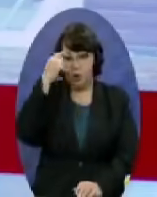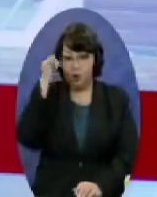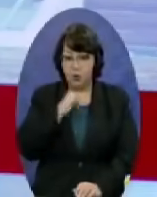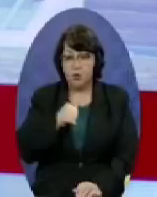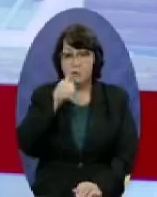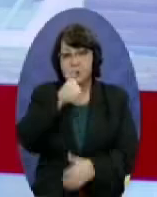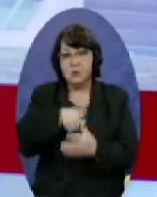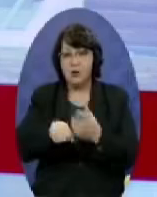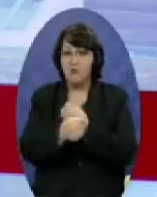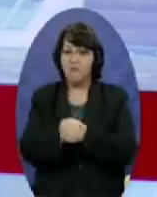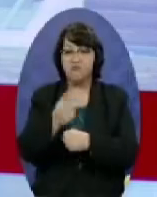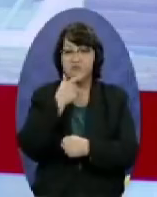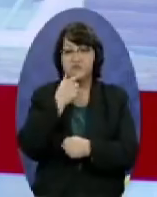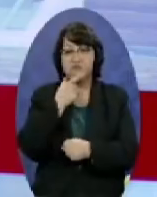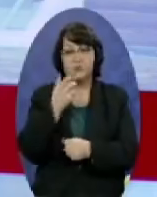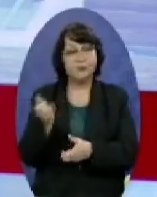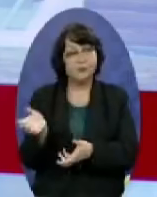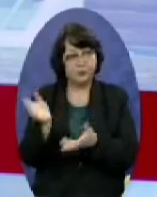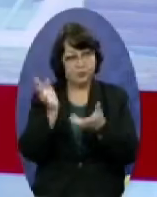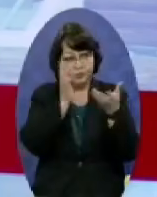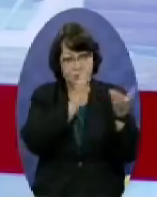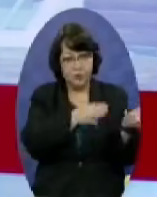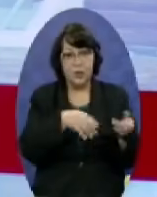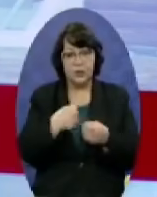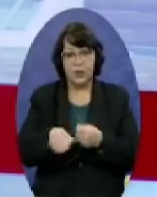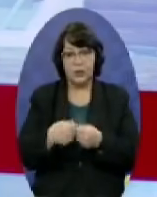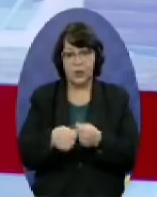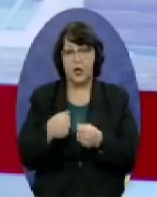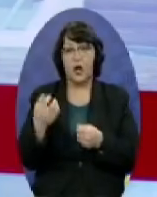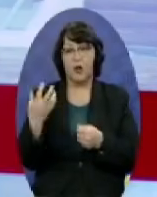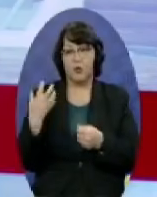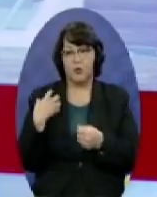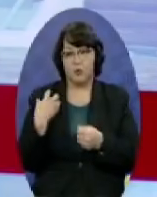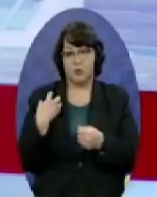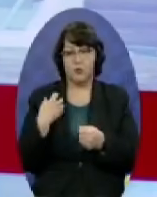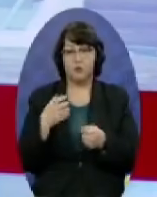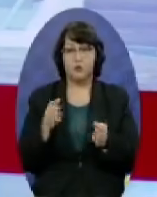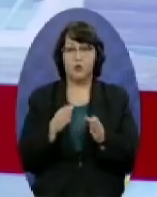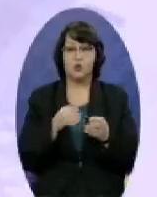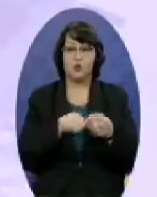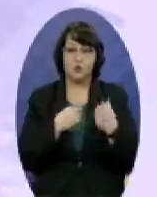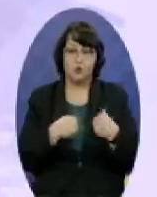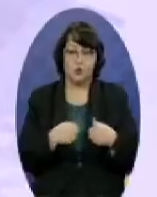бол бяцхан зүрх төслөөс эмчлэгийнх нь бүх зардлыг хариуцсан юм байна.